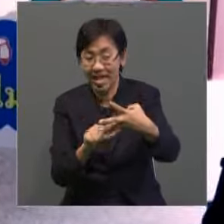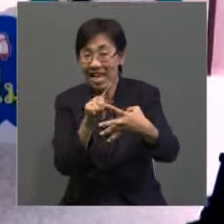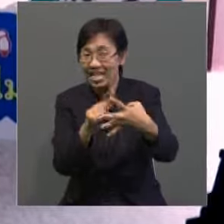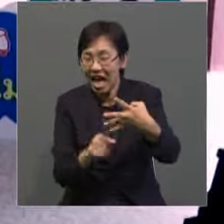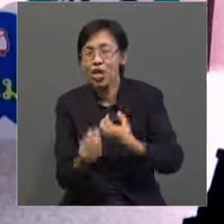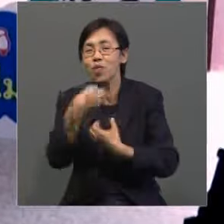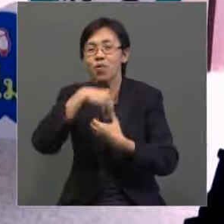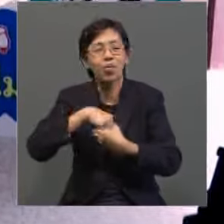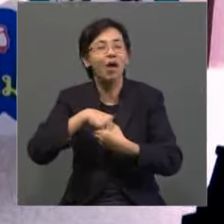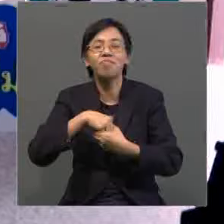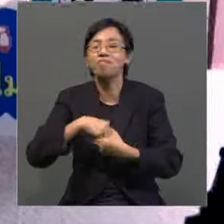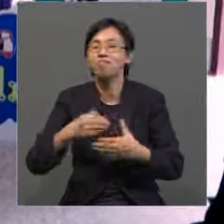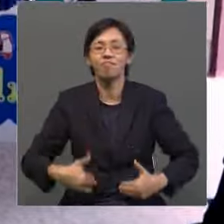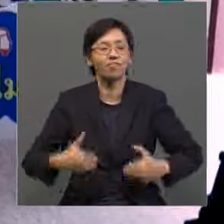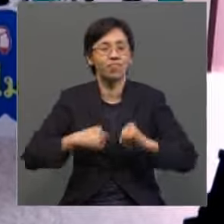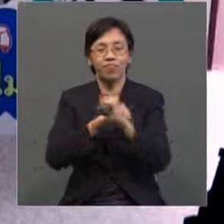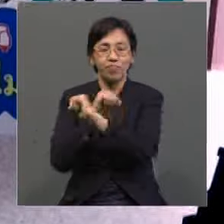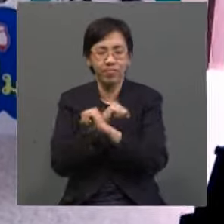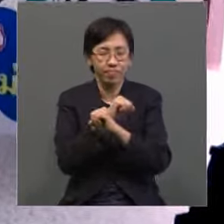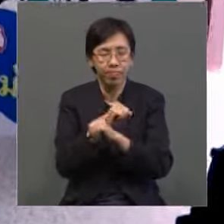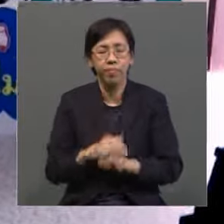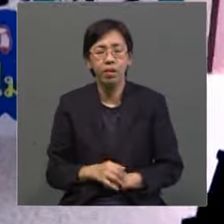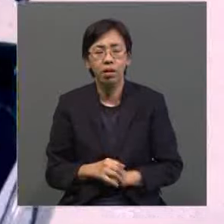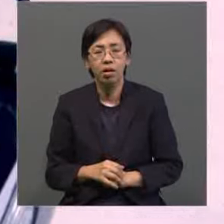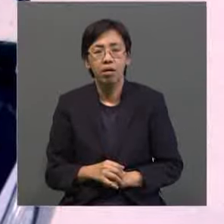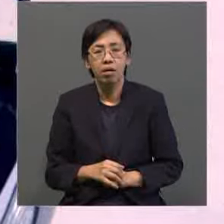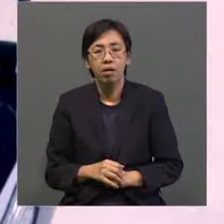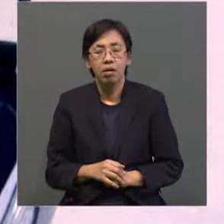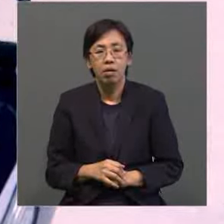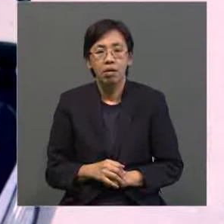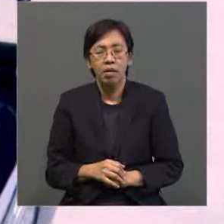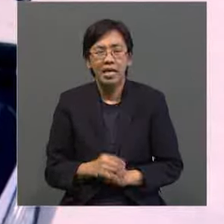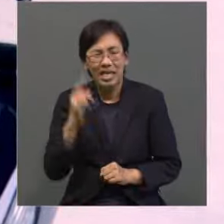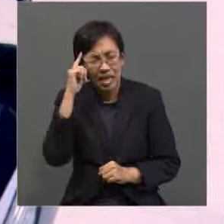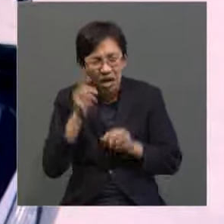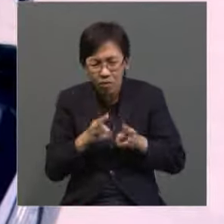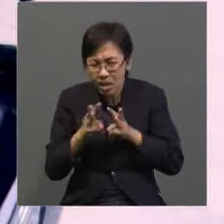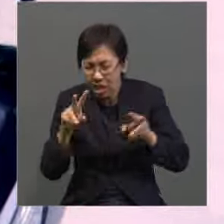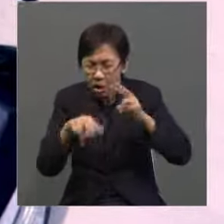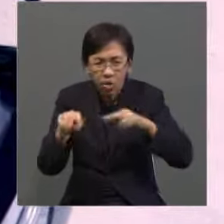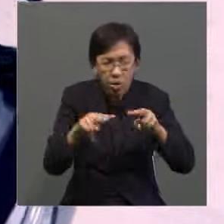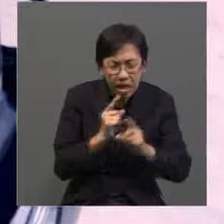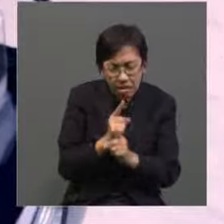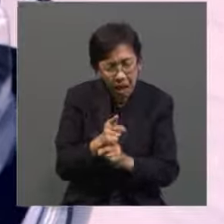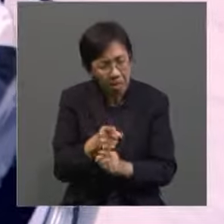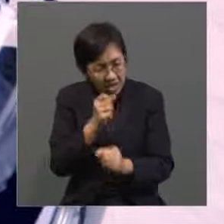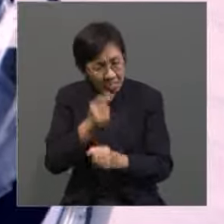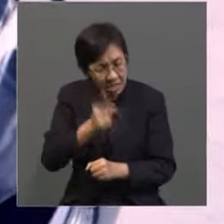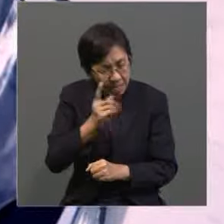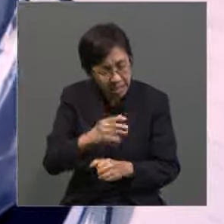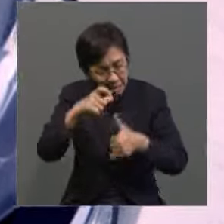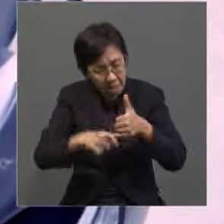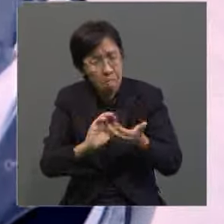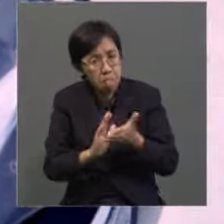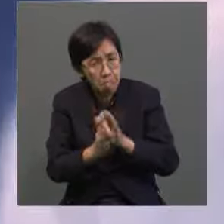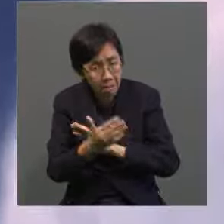การใช้ภาพจำแล้วเราจะใช้อะไรล่ะที่จะเป็นตัวควบคุมแล้วก็ดูติดตามการปรับเปลี่ยนพฤติกรร